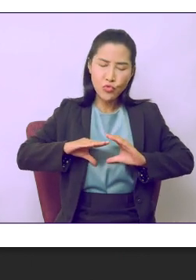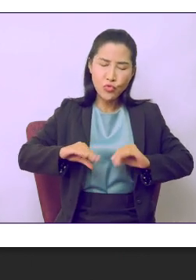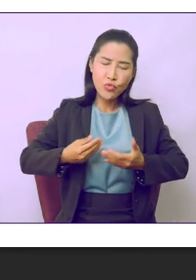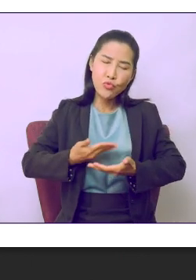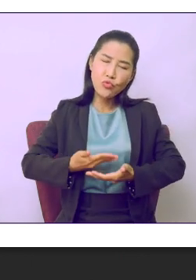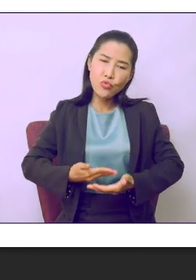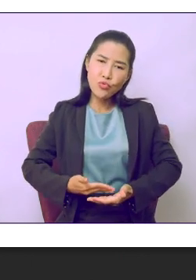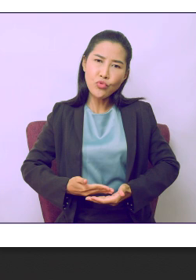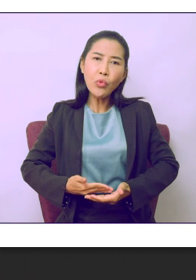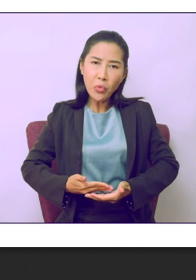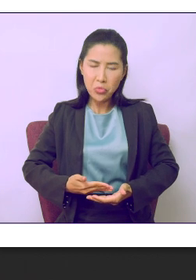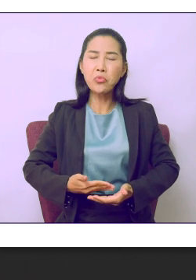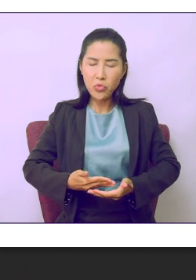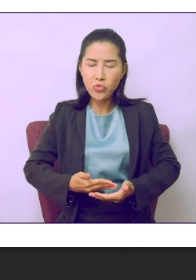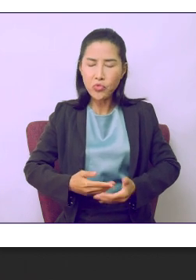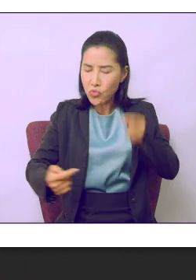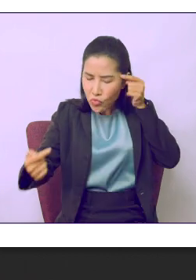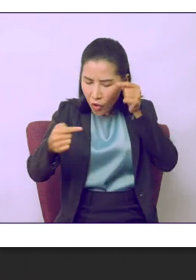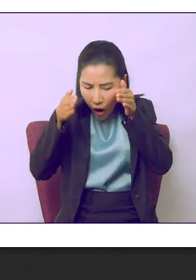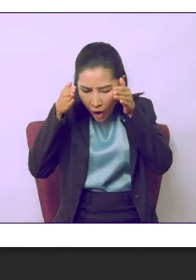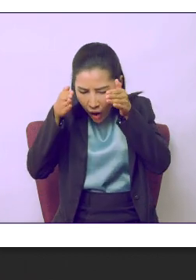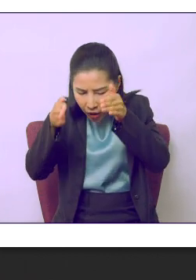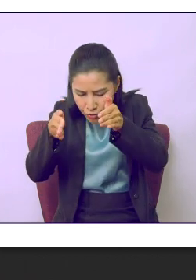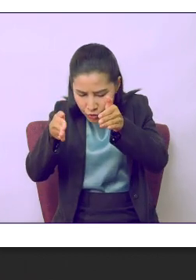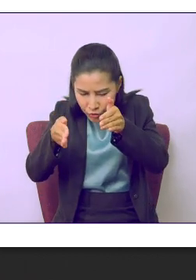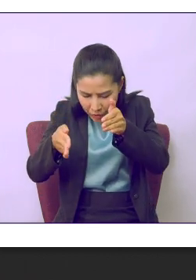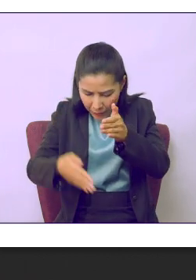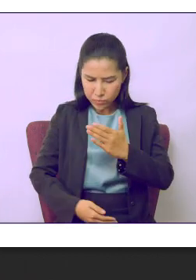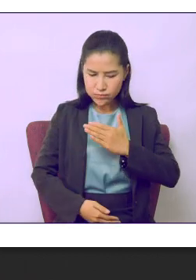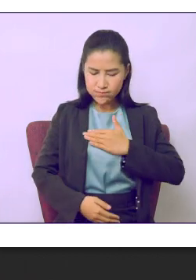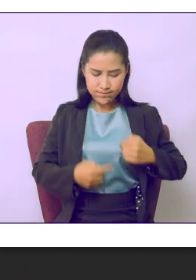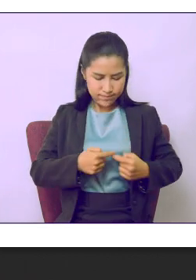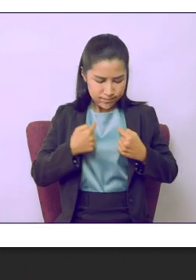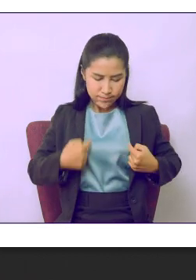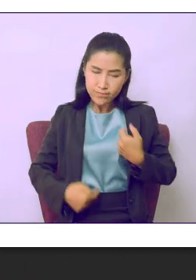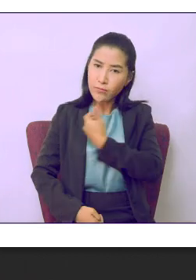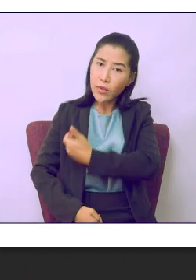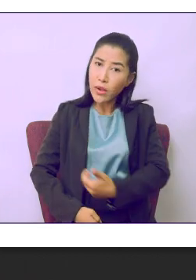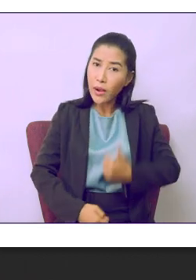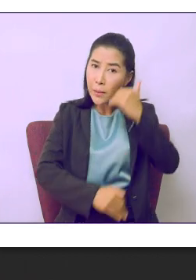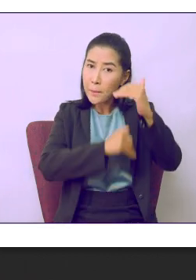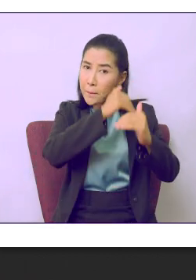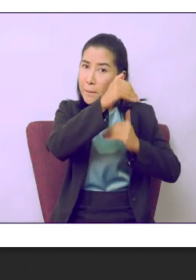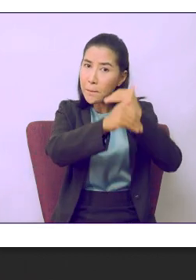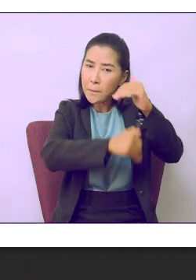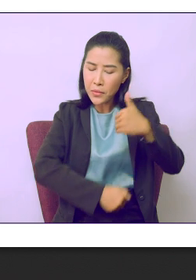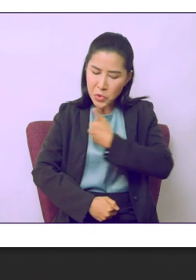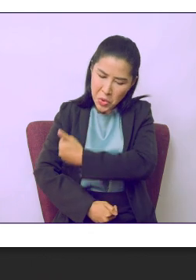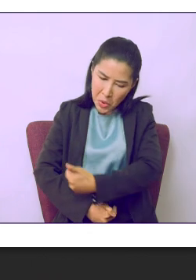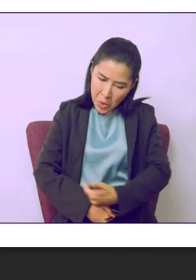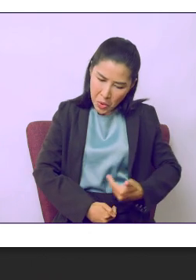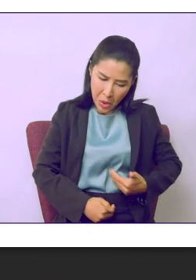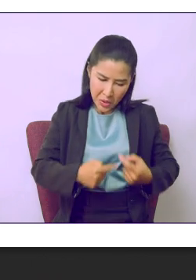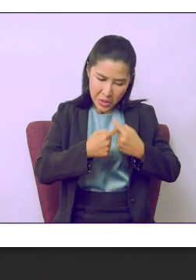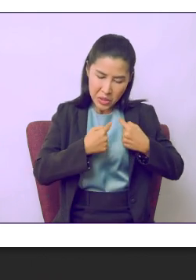เอ่ออยู่กับจิตใจอยู่กับลมหายใจนะครับอยู่ในภาวะปัจจุบันเหลเนี้ยนะครับเข้าด้วยกันนะครับเพื่อพัฒนานะครับสุขภาพร่าง